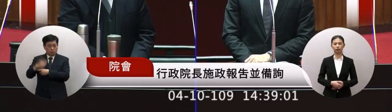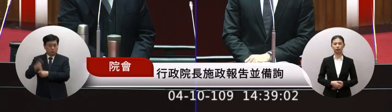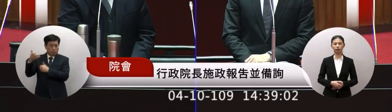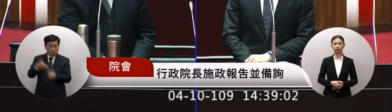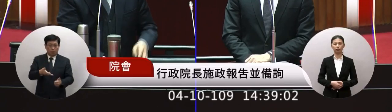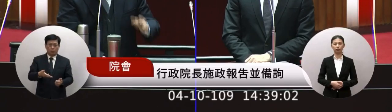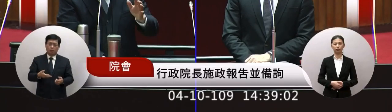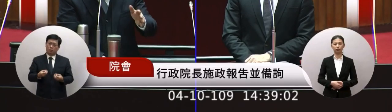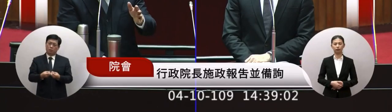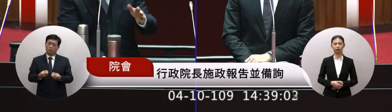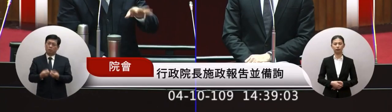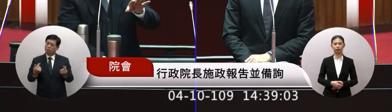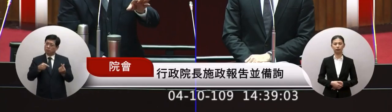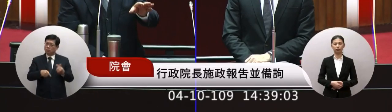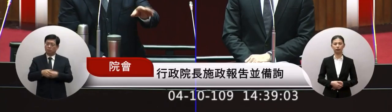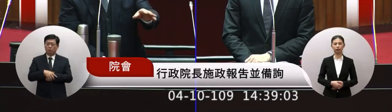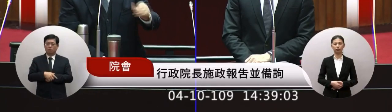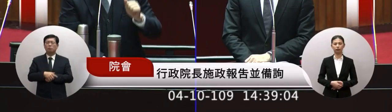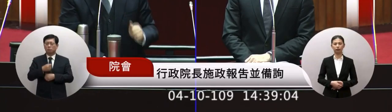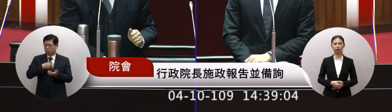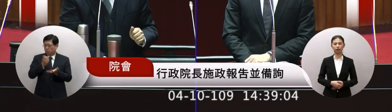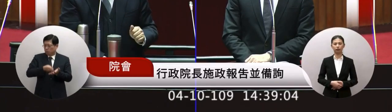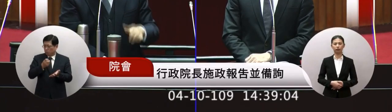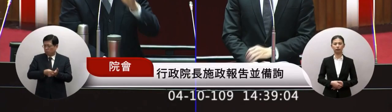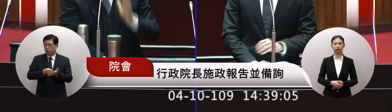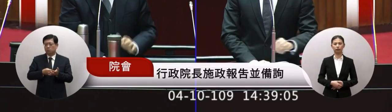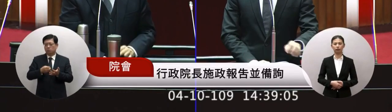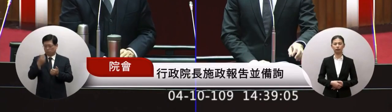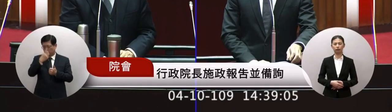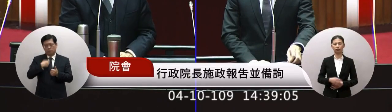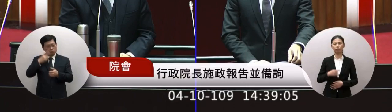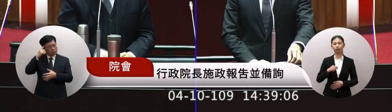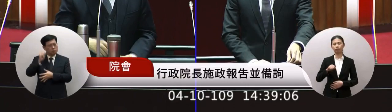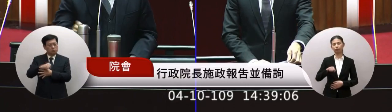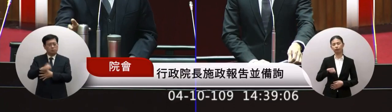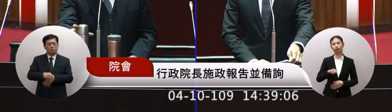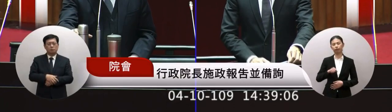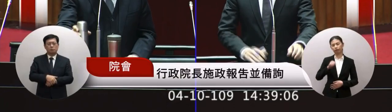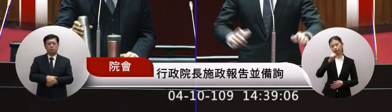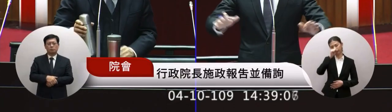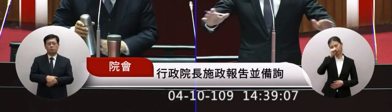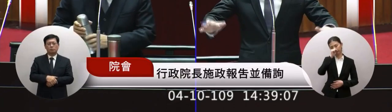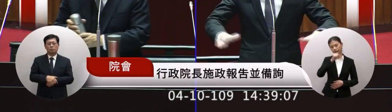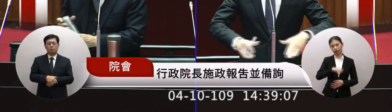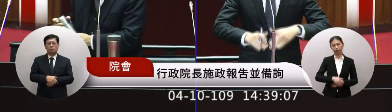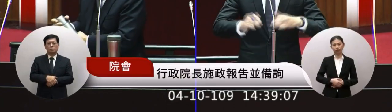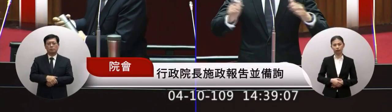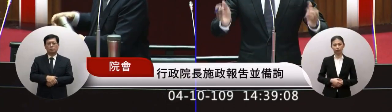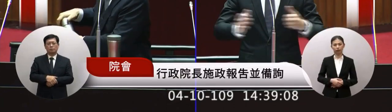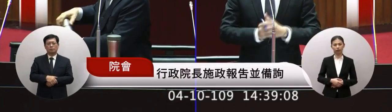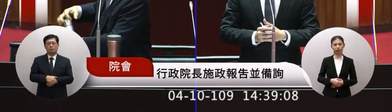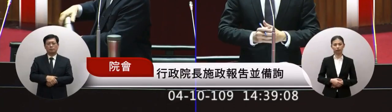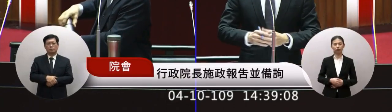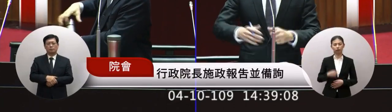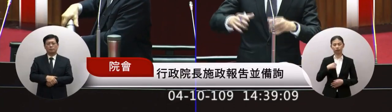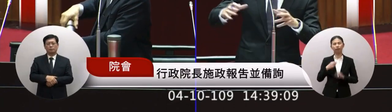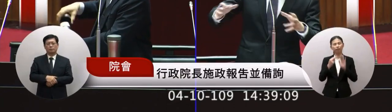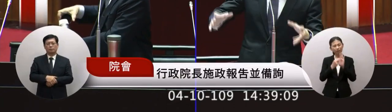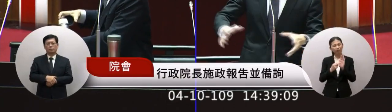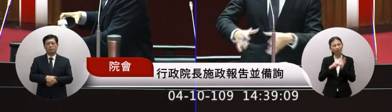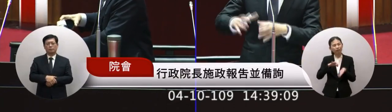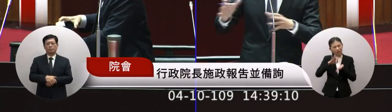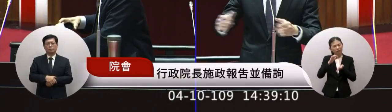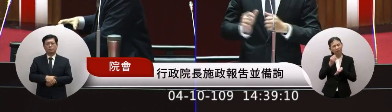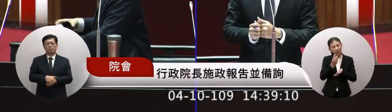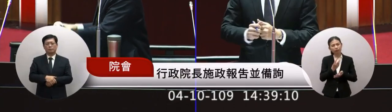血汗钱，那这个呢？爱较严格，这我赞成啦。 好，这个部分我其实是鼓励尔啦吼，啊，我